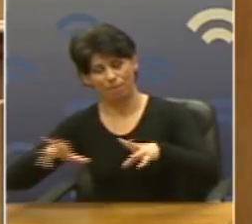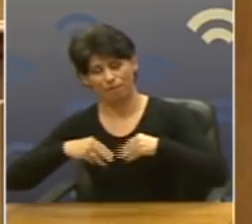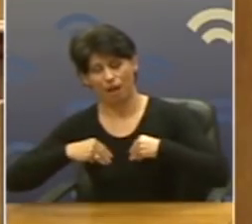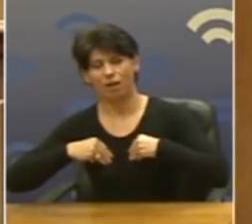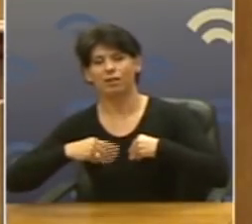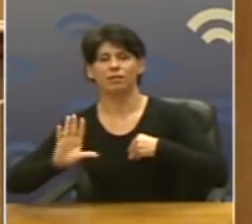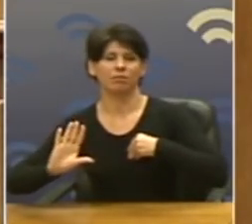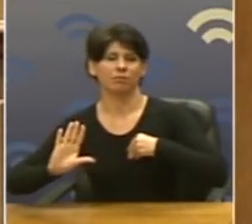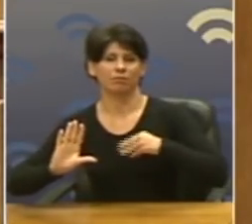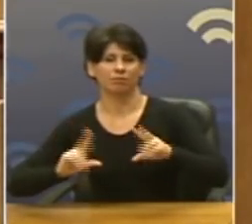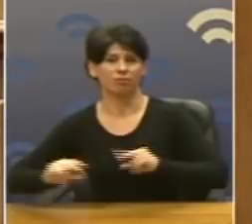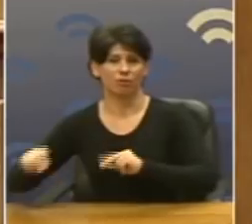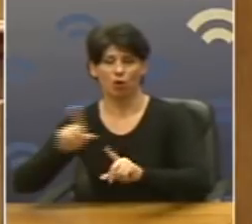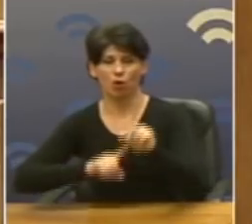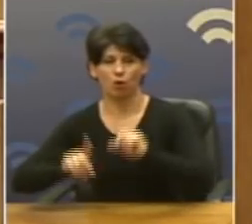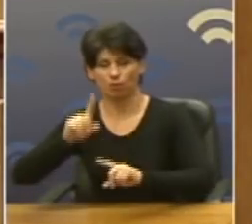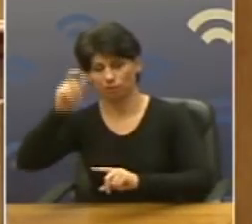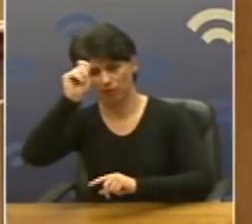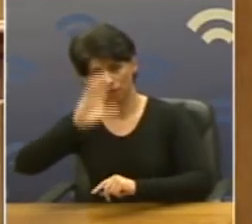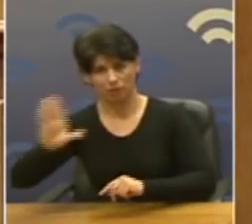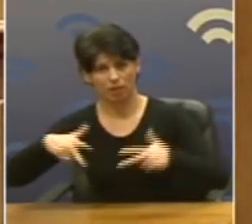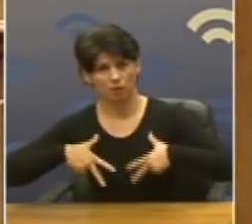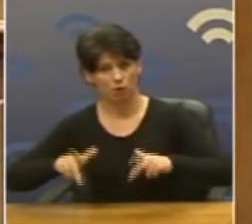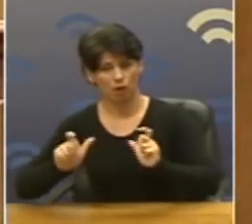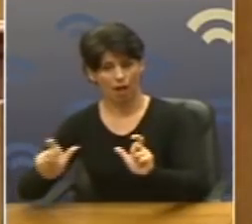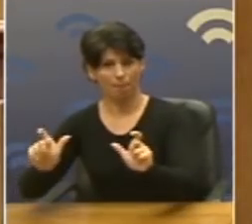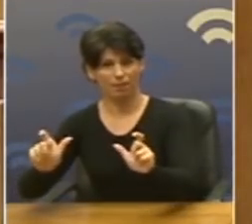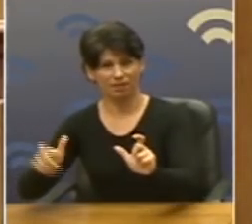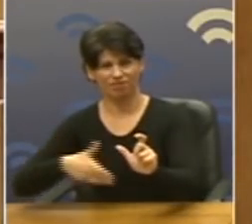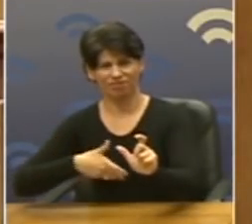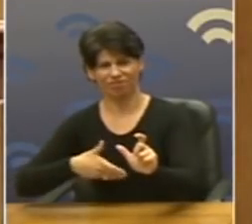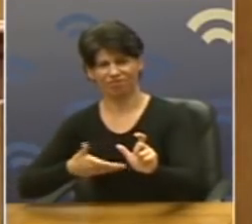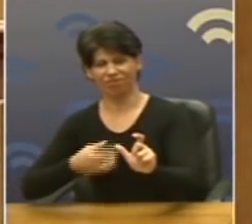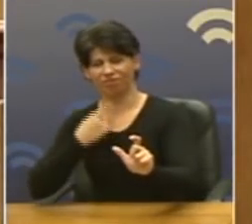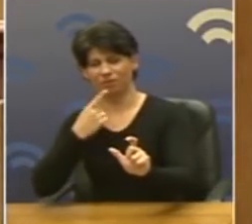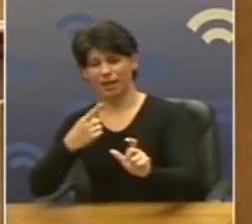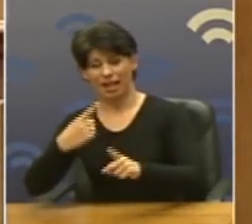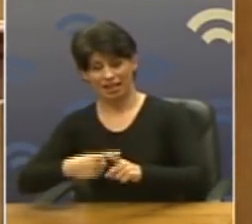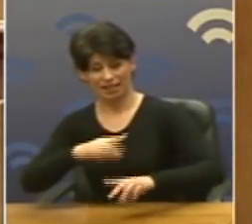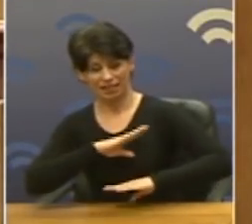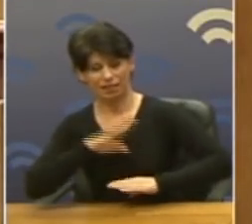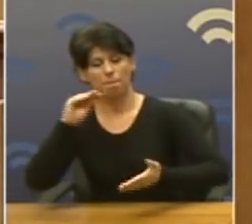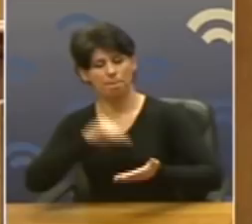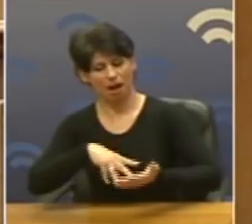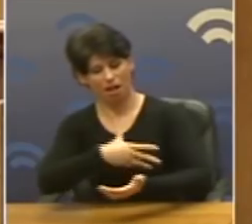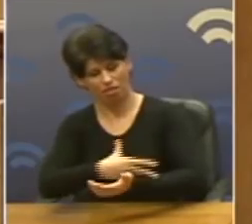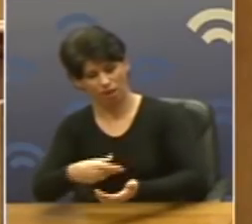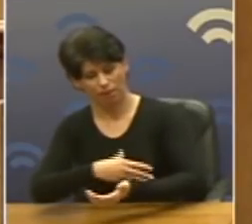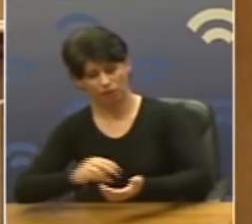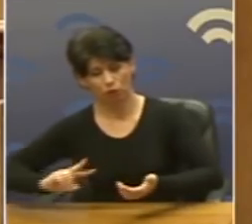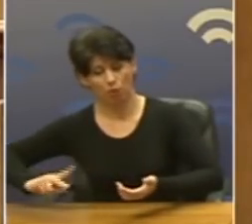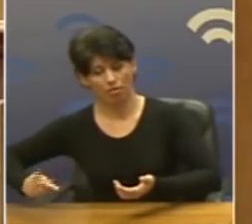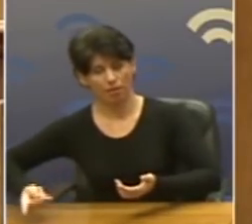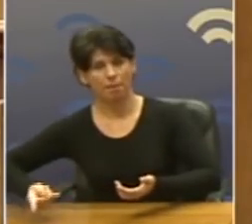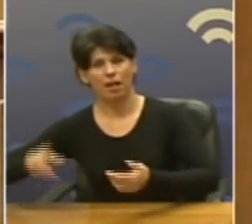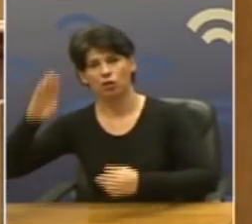ομολόγησε κοινικά ο Υπουργός Άμυνας πριν λίγες μέρες, ότι οι Έλληνες στρατιώτες θα ξαναματώσουν, λέει, στο πλευρό